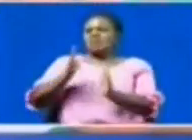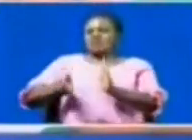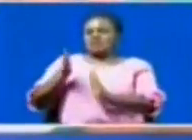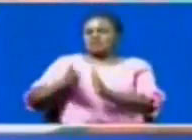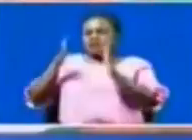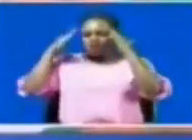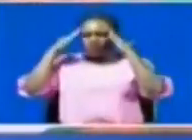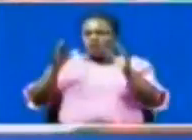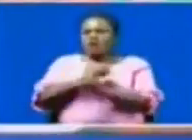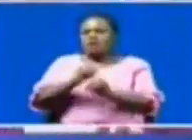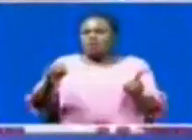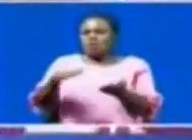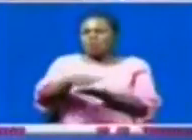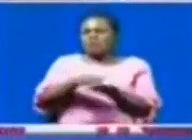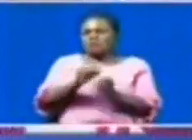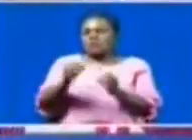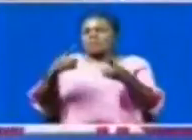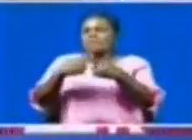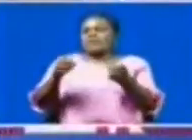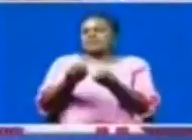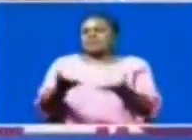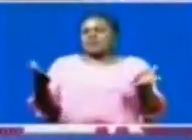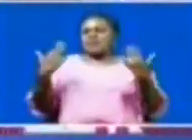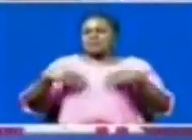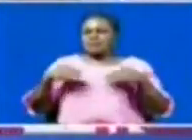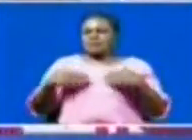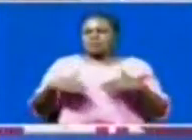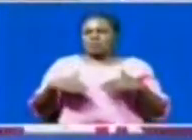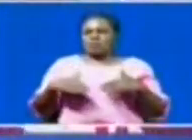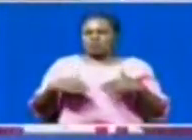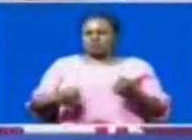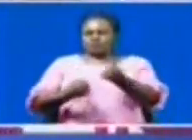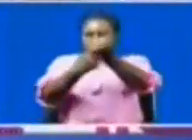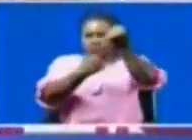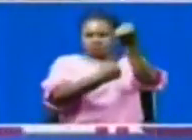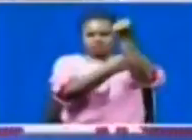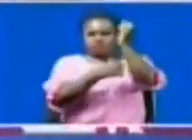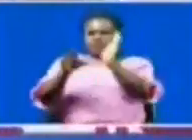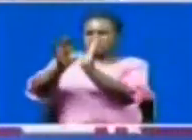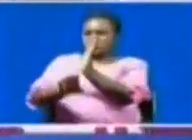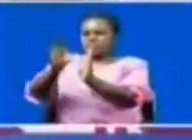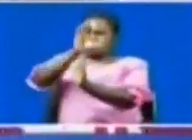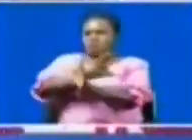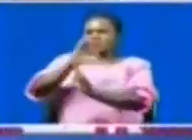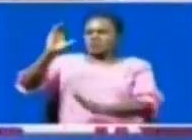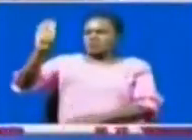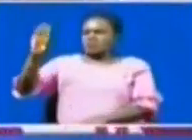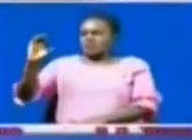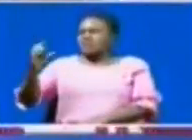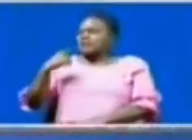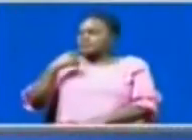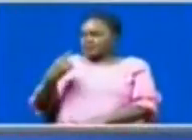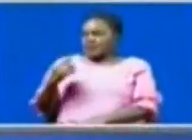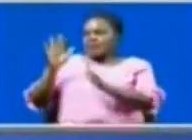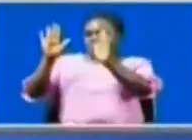bila kuzingatia vigezo muhimu. Hata hivyo, wadau wengi wa elimu wameufurahia na kuupigia upatu mtaala mpya wa elimu, wakiutaja kwa